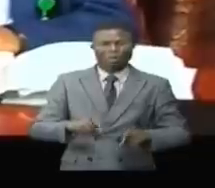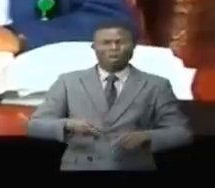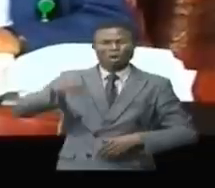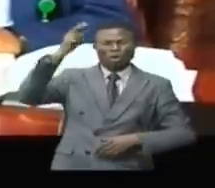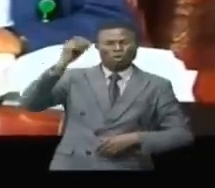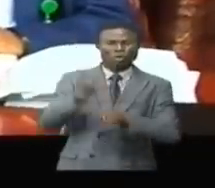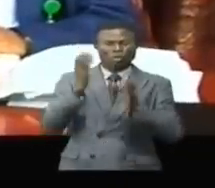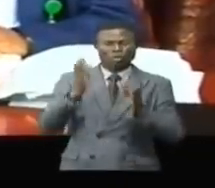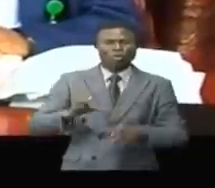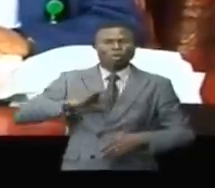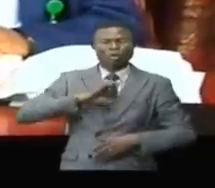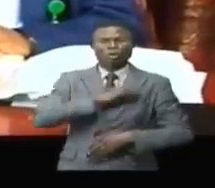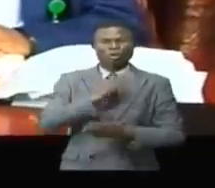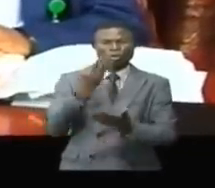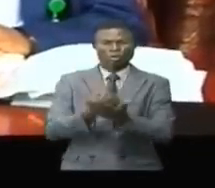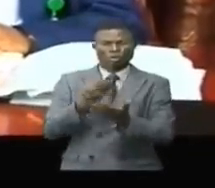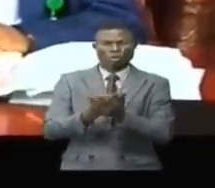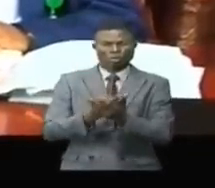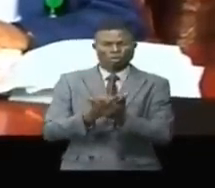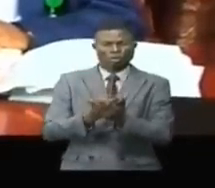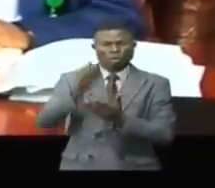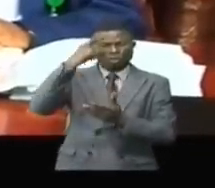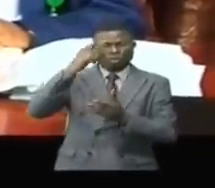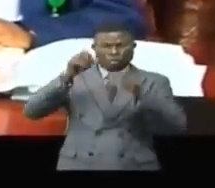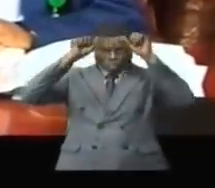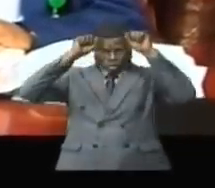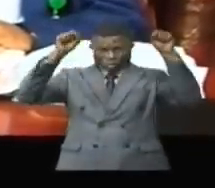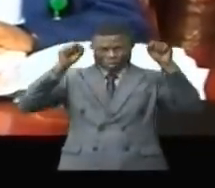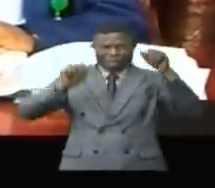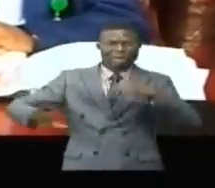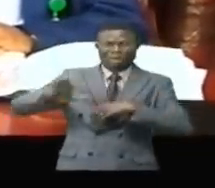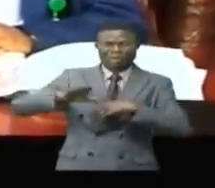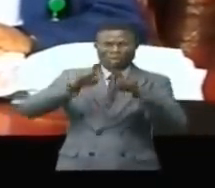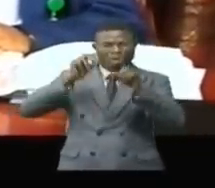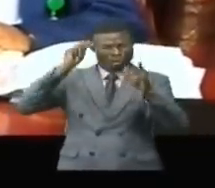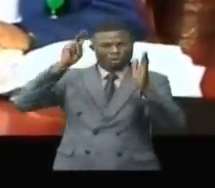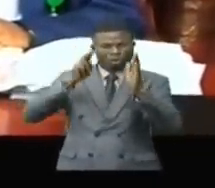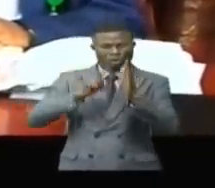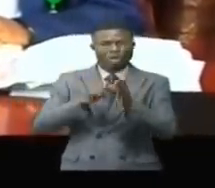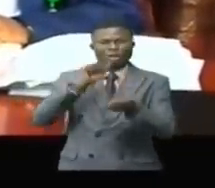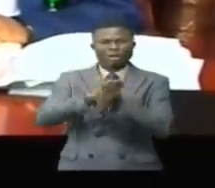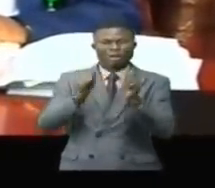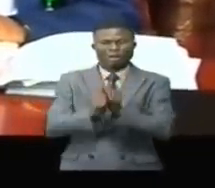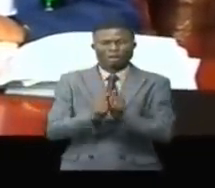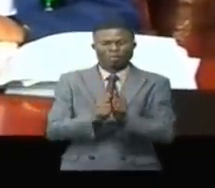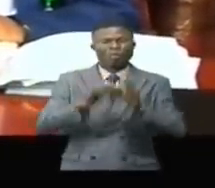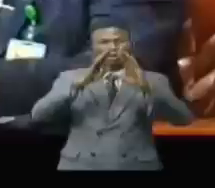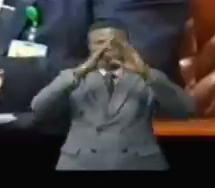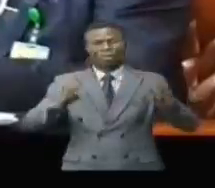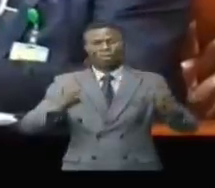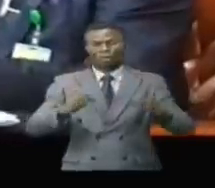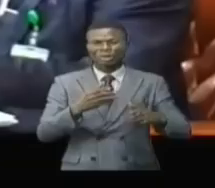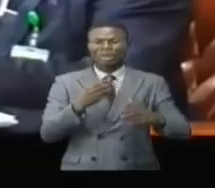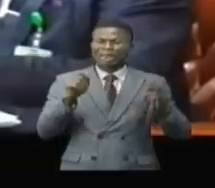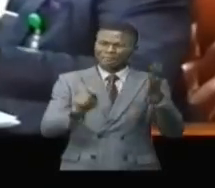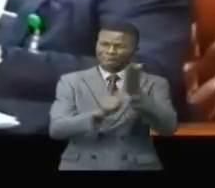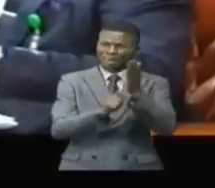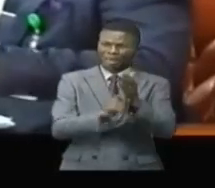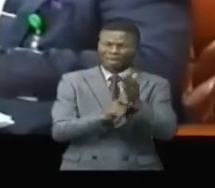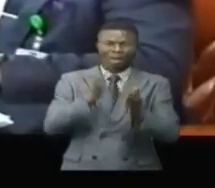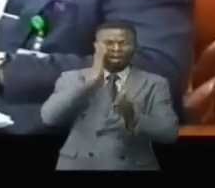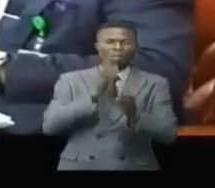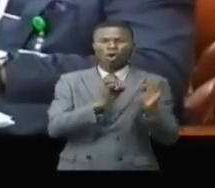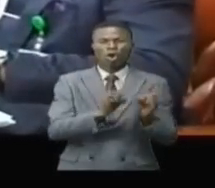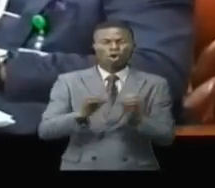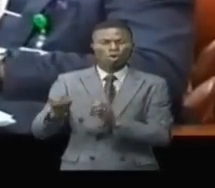du comité des finances au sommet de chefs d'État et de gouvernement, ainsi que les questions logistiques et techniques liées à la bonne